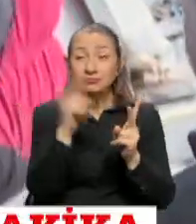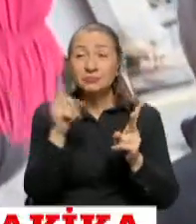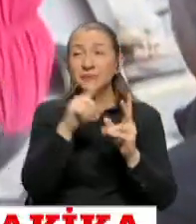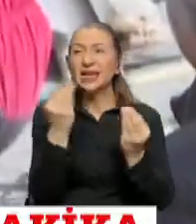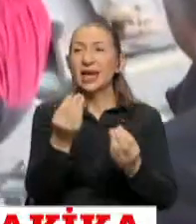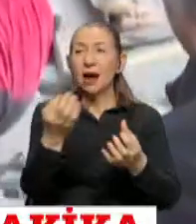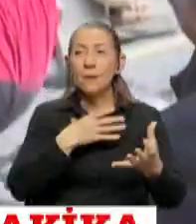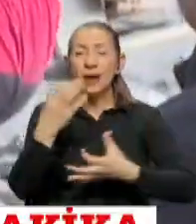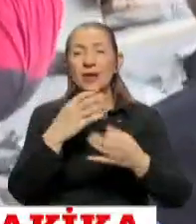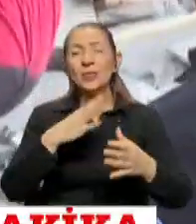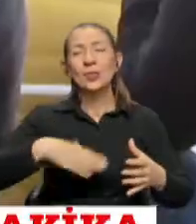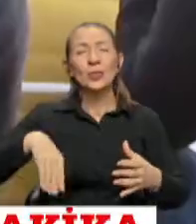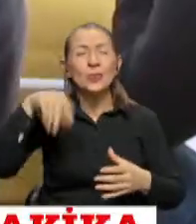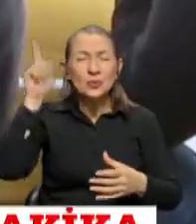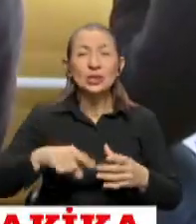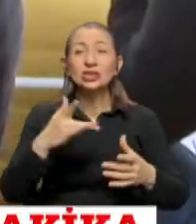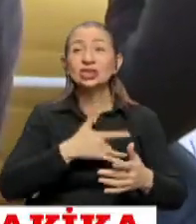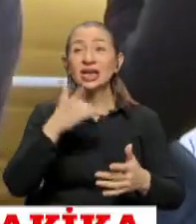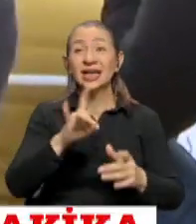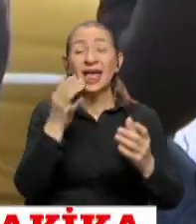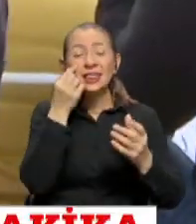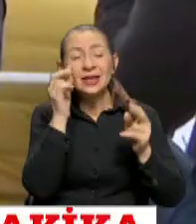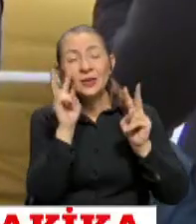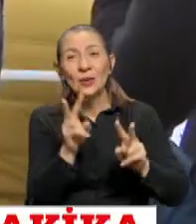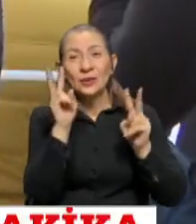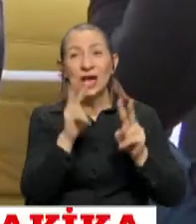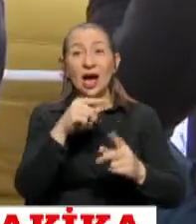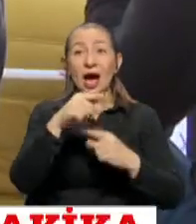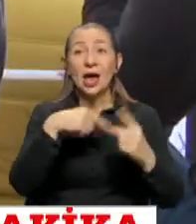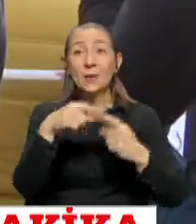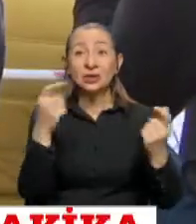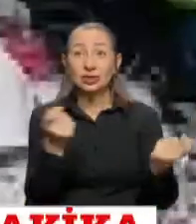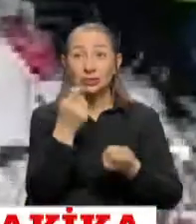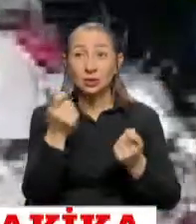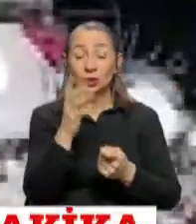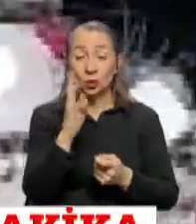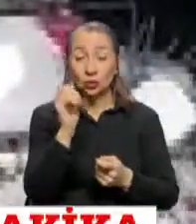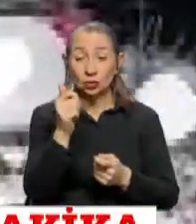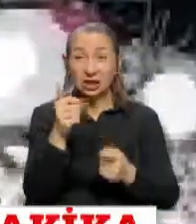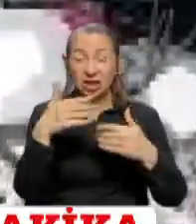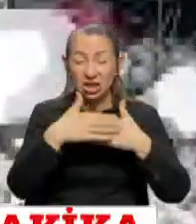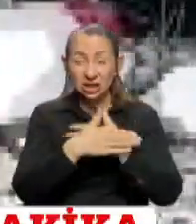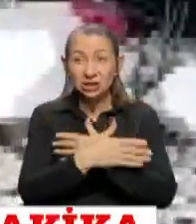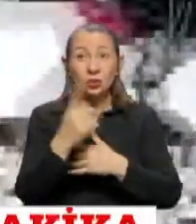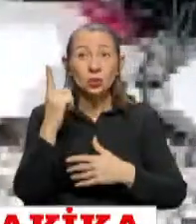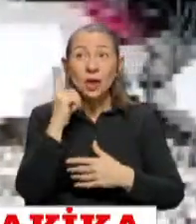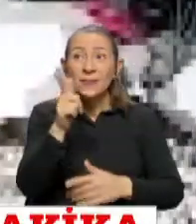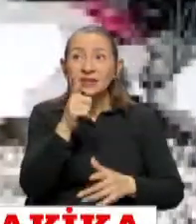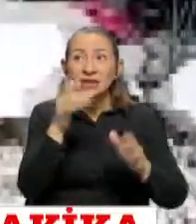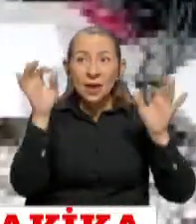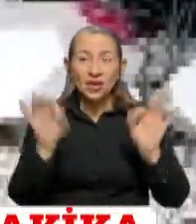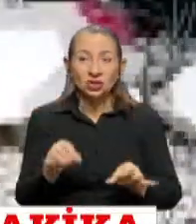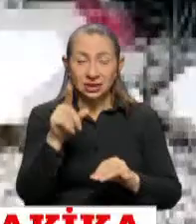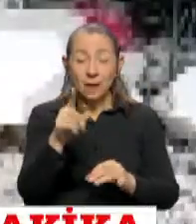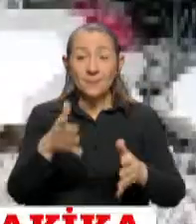iyi haberlere tüm gün canlı yayınlarla tanıklık etti. Arama çalışmaları ise dördüncü günün gecesinde duyulan bir sesle